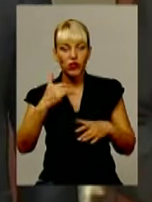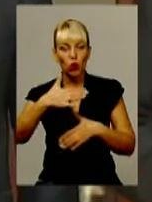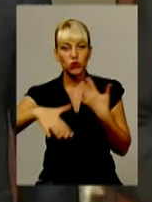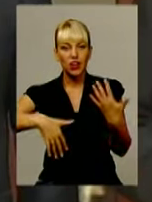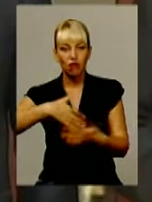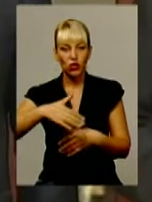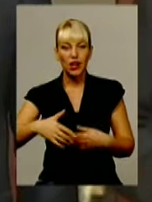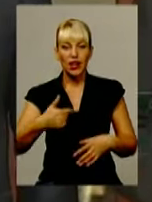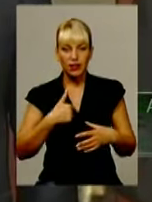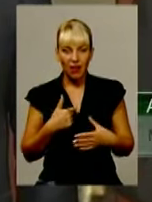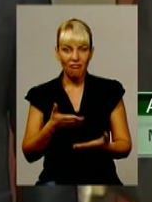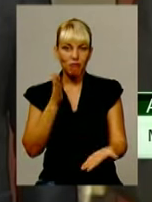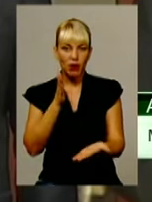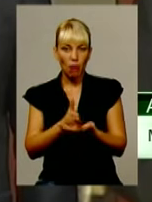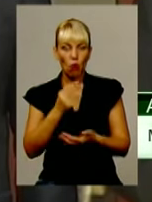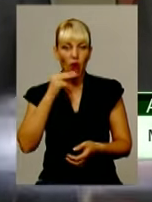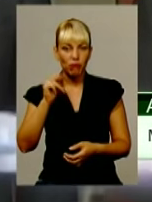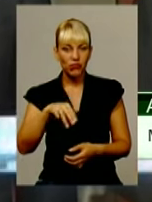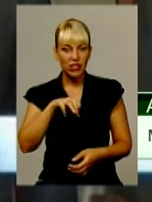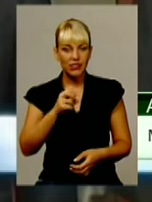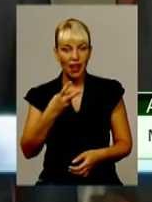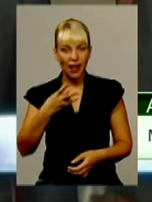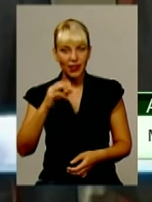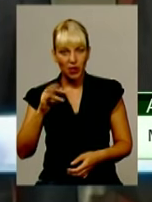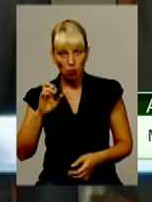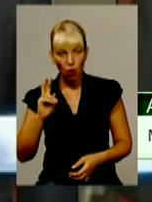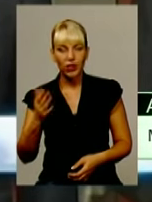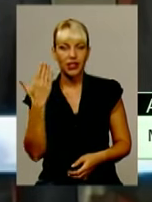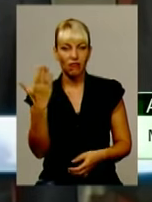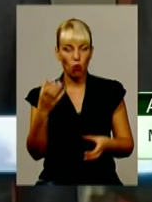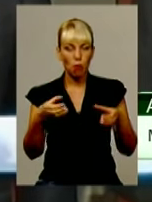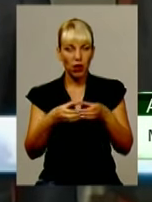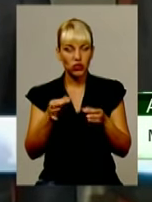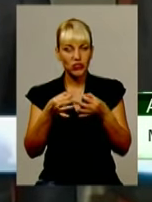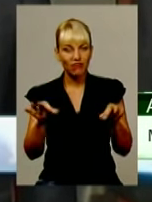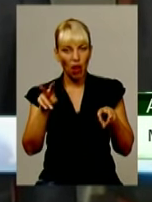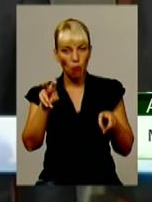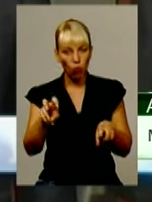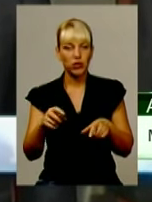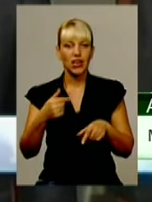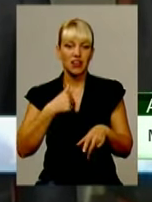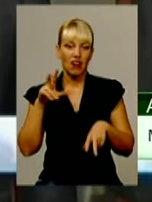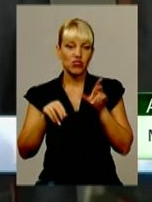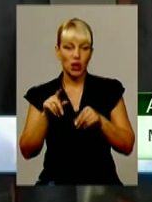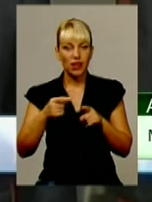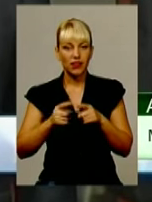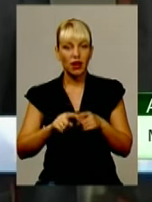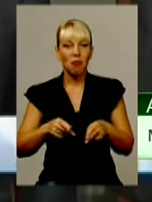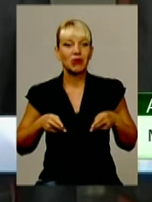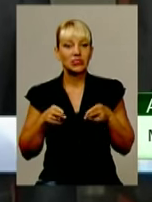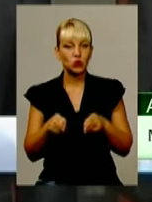Я впрямо обвиняю Олега Тягнебога і його партию «Свобода». Я вважаю, що це преступлення, а не політична оппозиція.